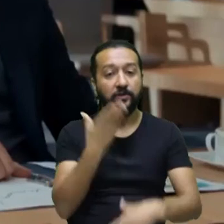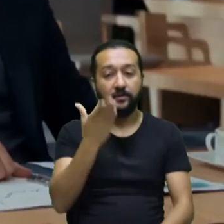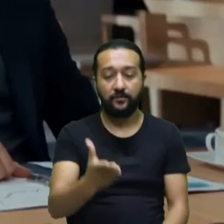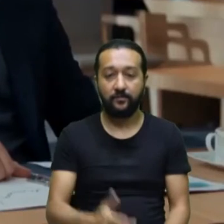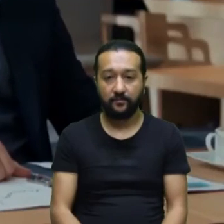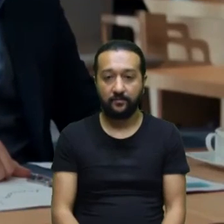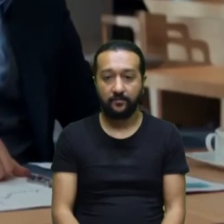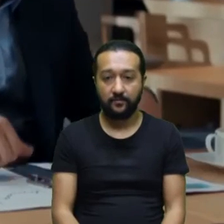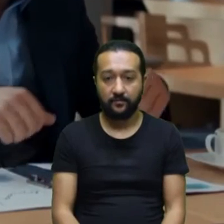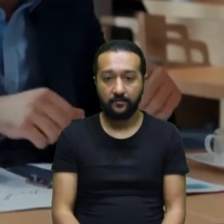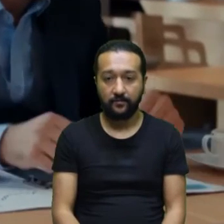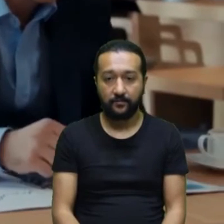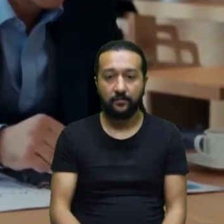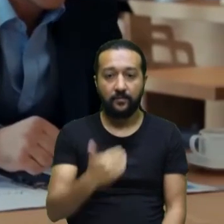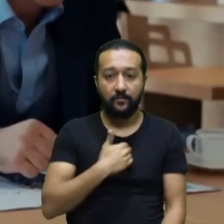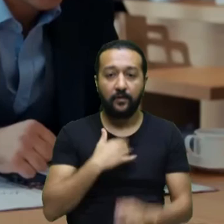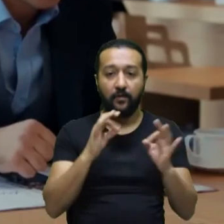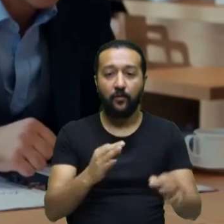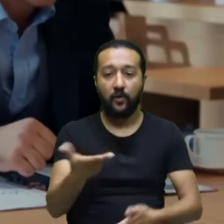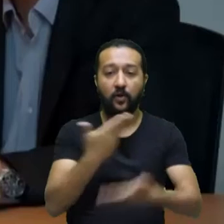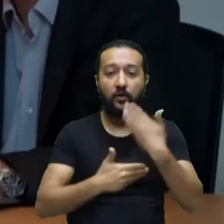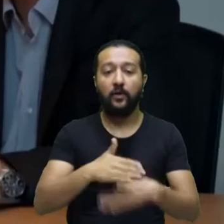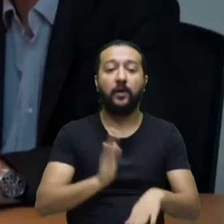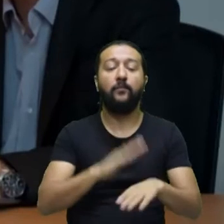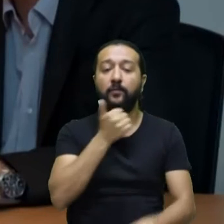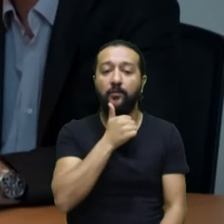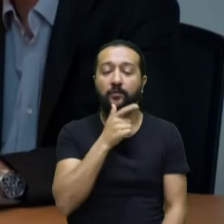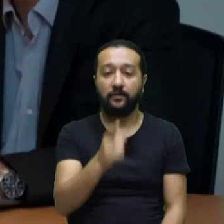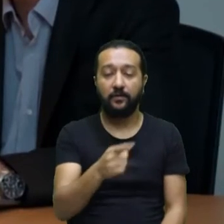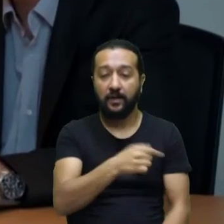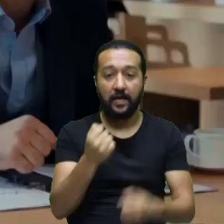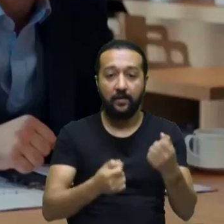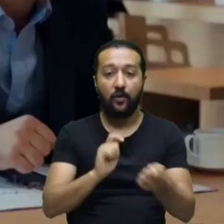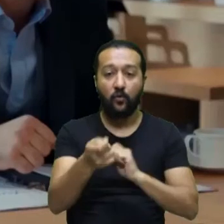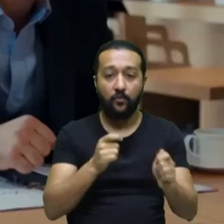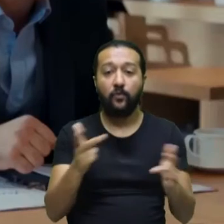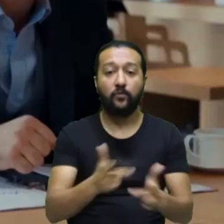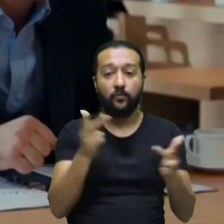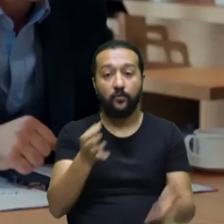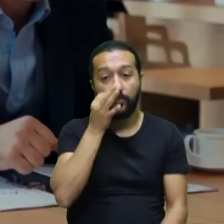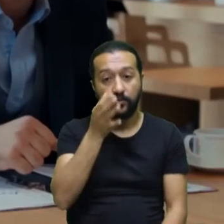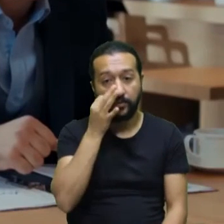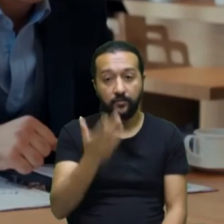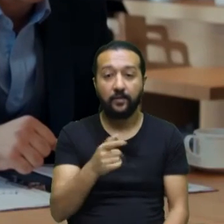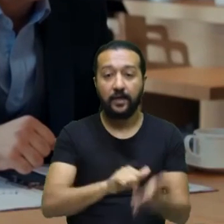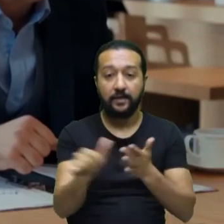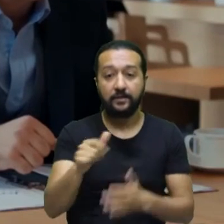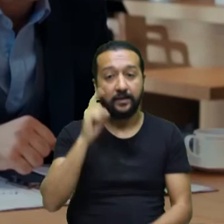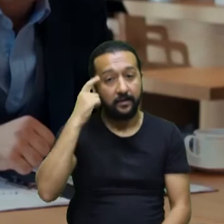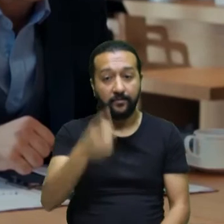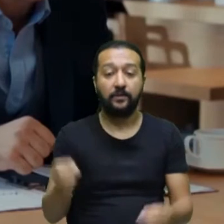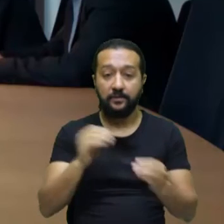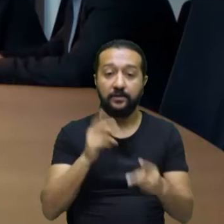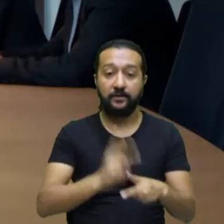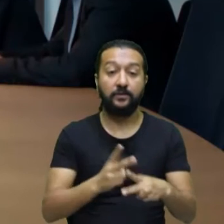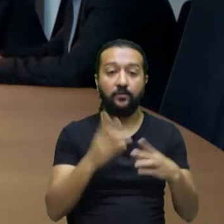çıkaracaksın? Bana böyle şeyler söyleme baba. Araba kullanmayı o kadar özledim ki her şey tahmininden